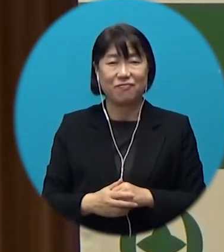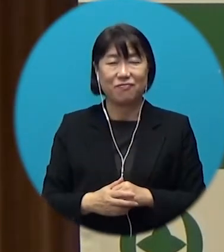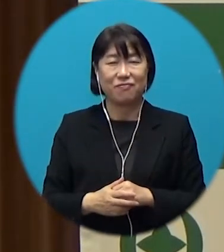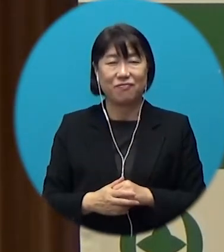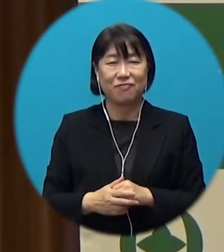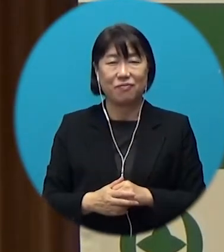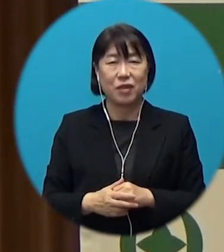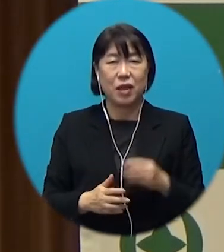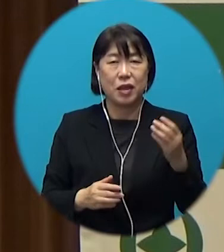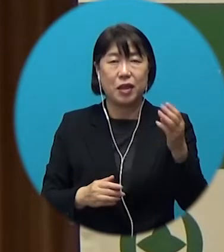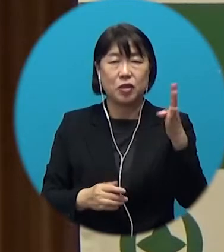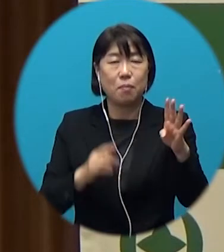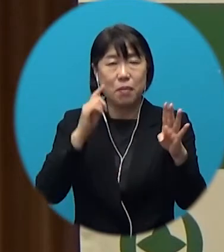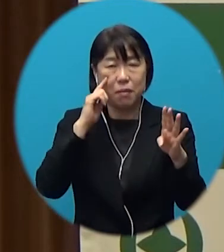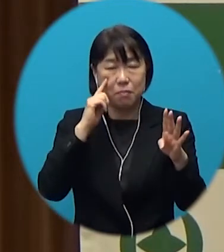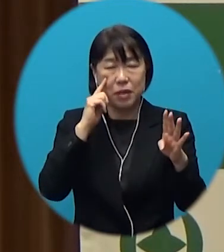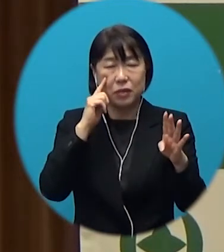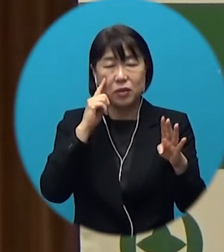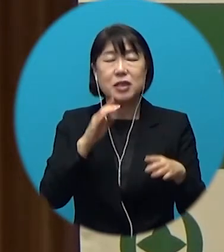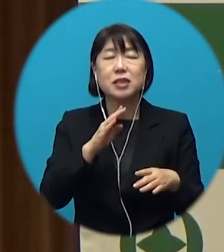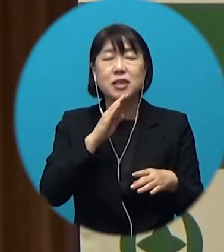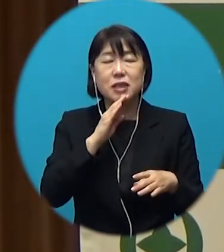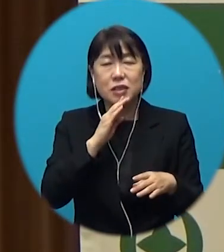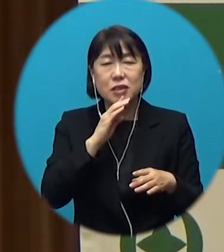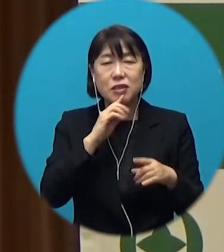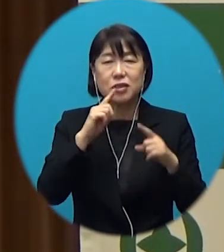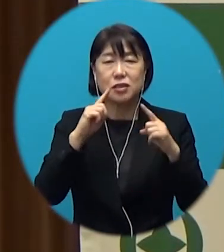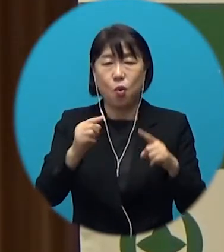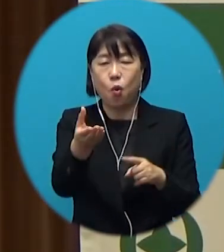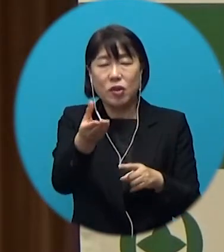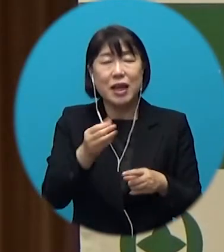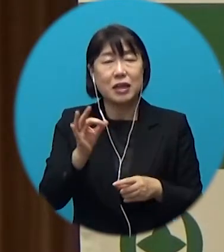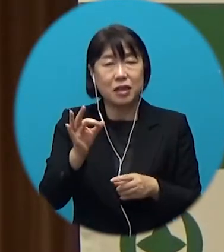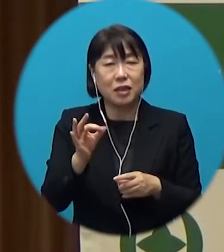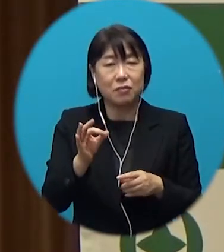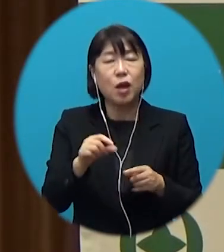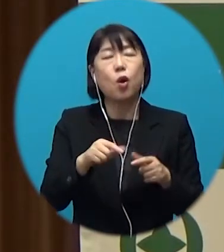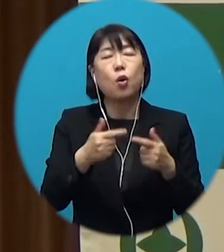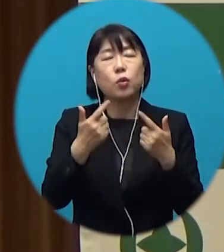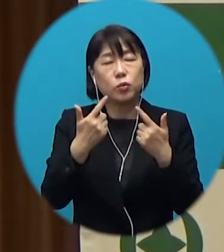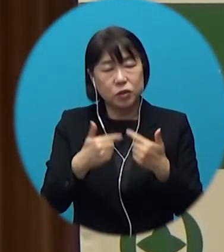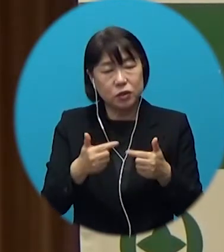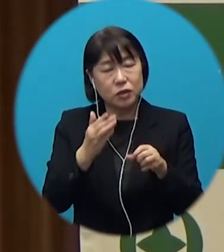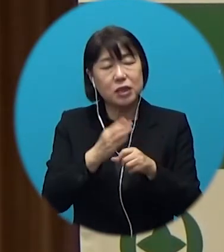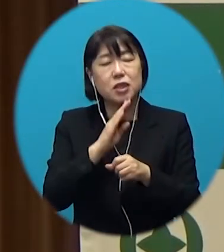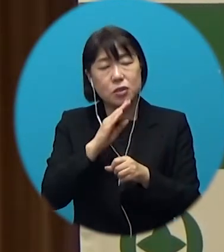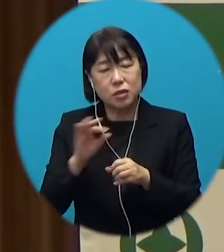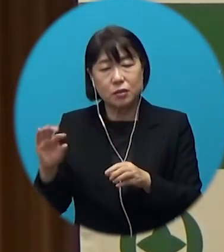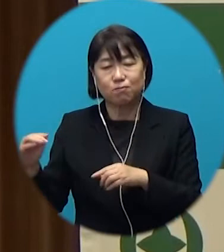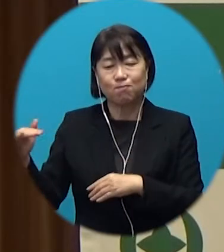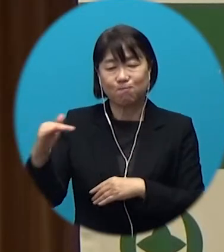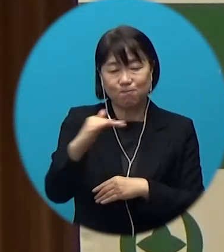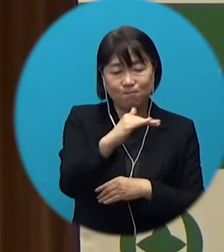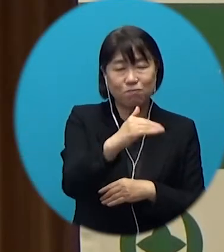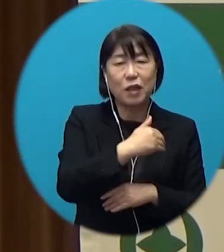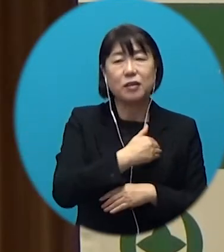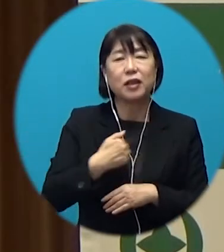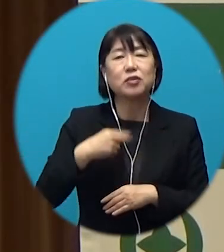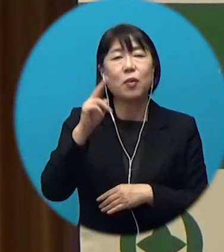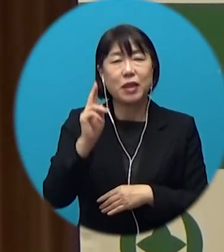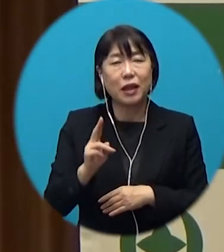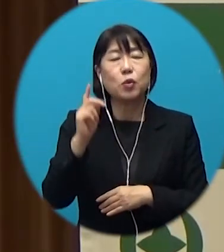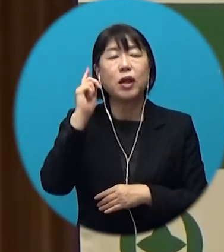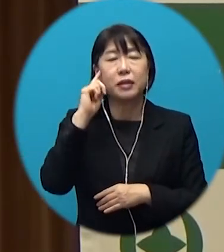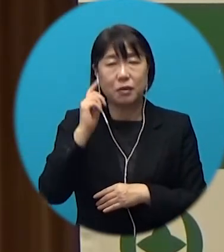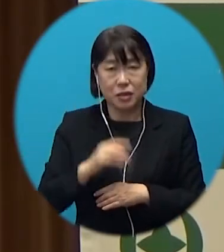4番の実質公開金利につきましても、実質には多めの5倍で、進むのではないかと考えておりますし、